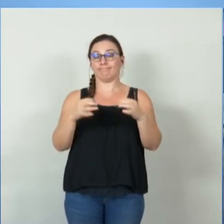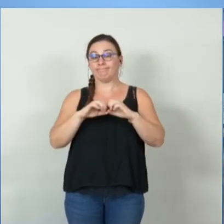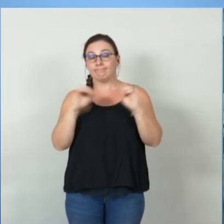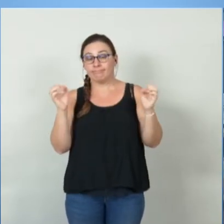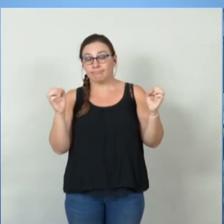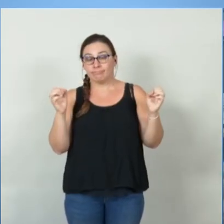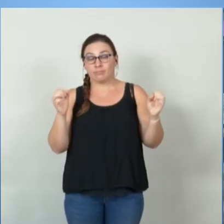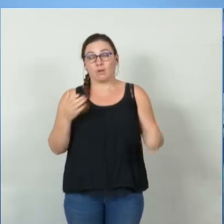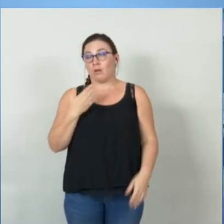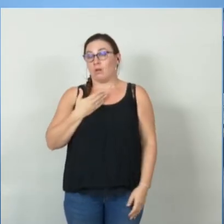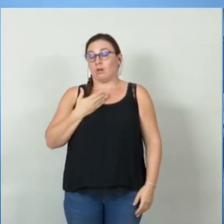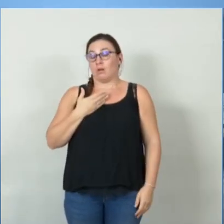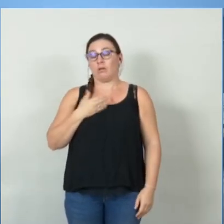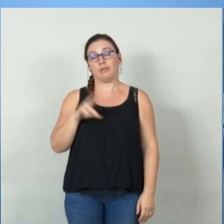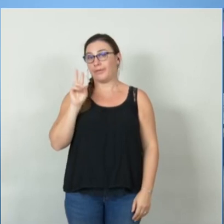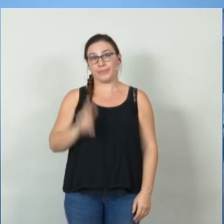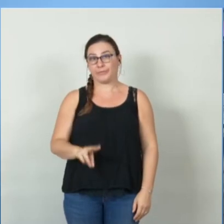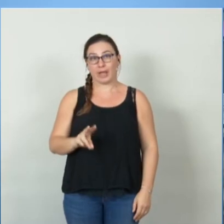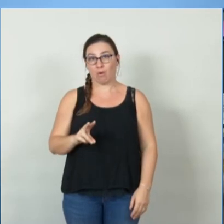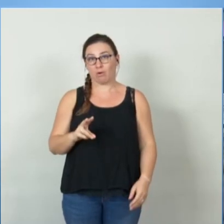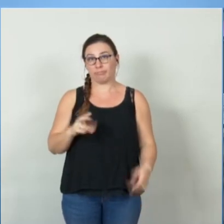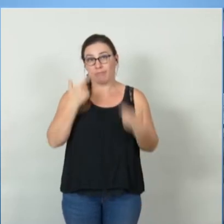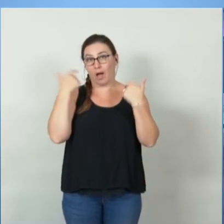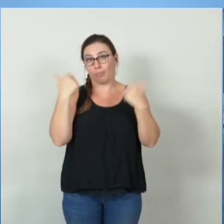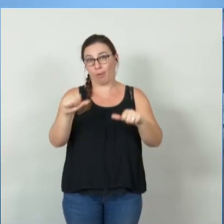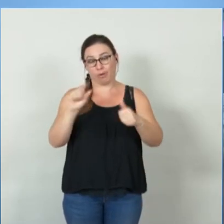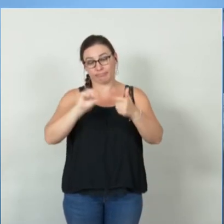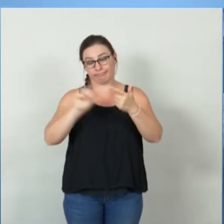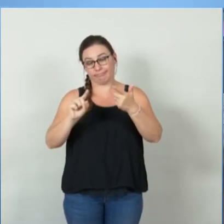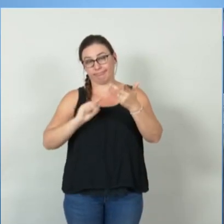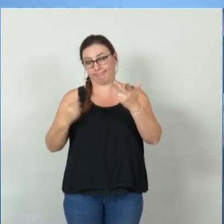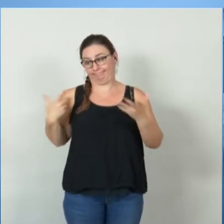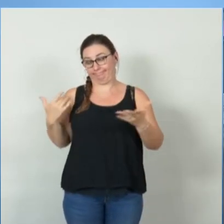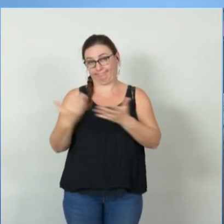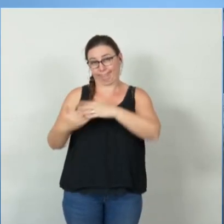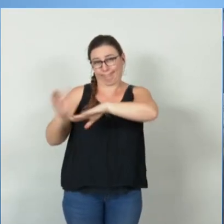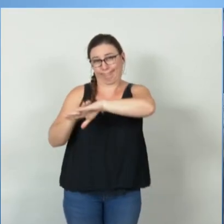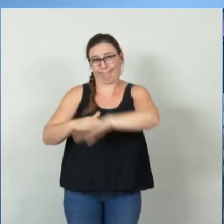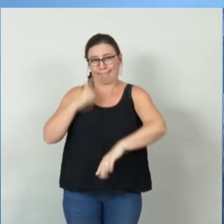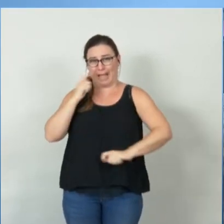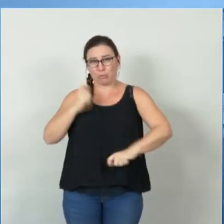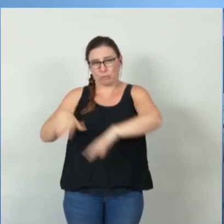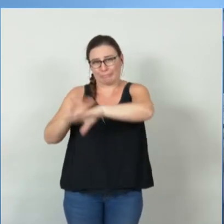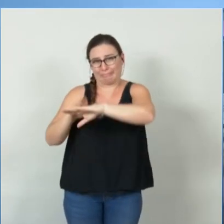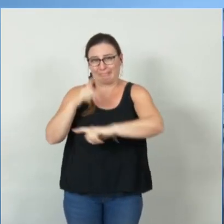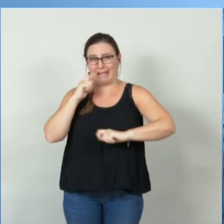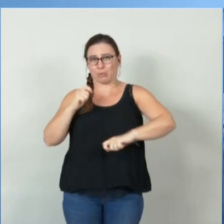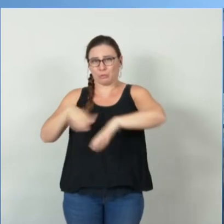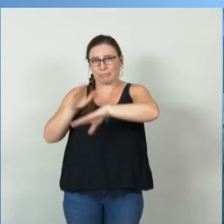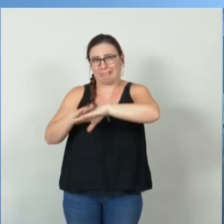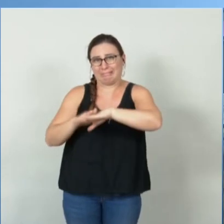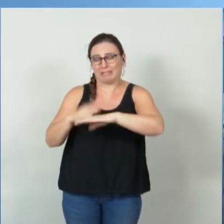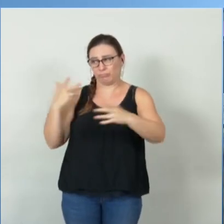c'est que malheureusement il confirme beaucoup des alertes que nous avions formulé depuis des années sur l'état des